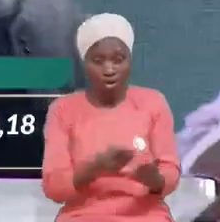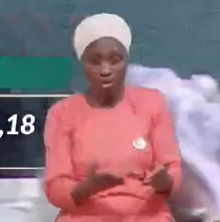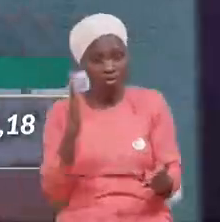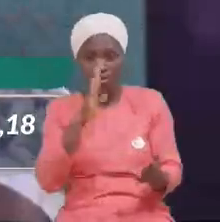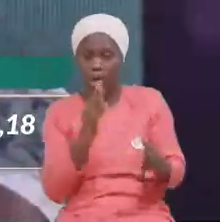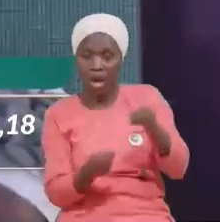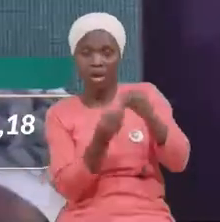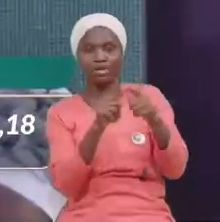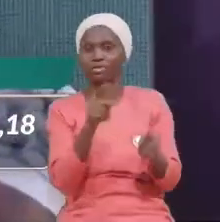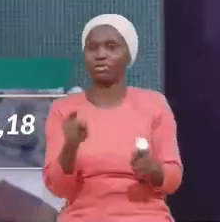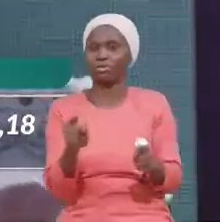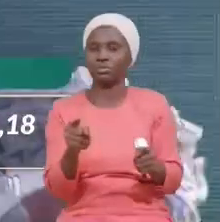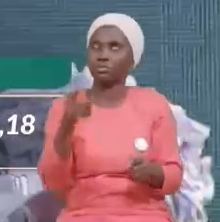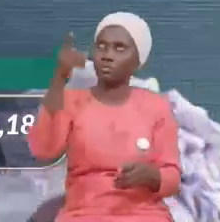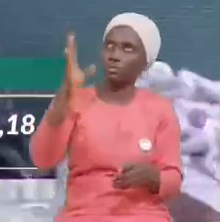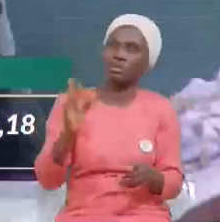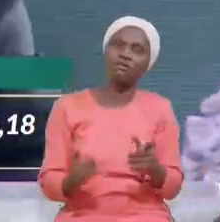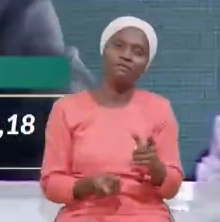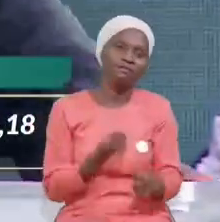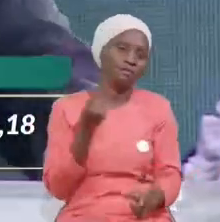Dieu d'abord.